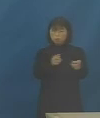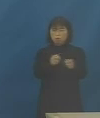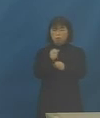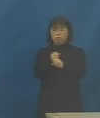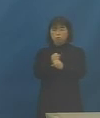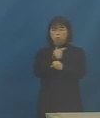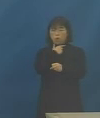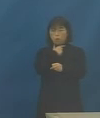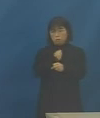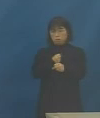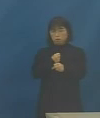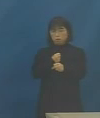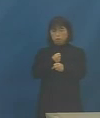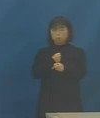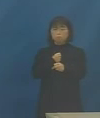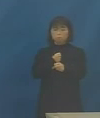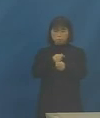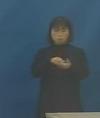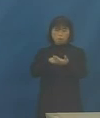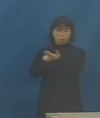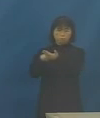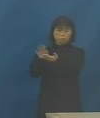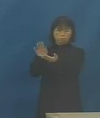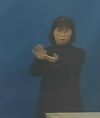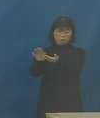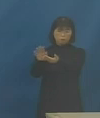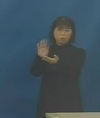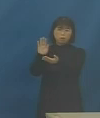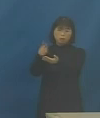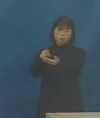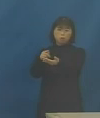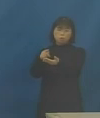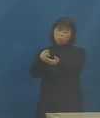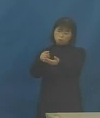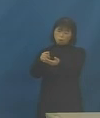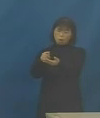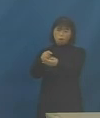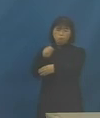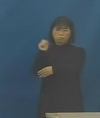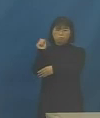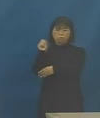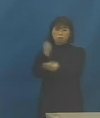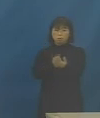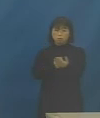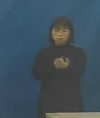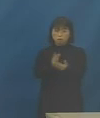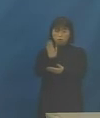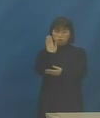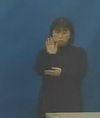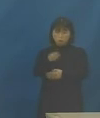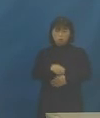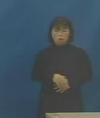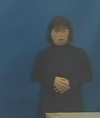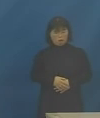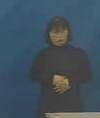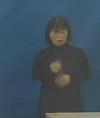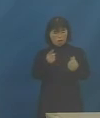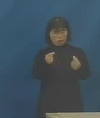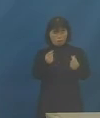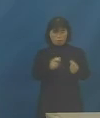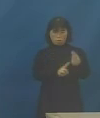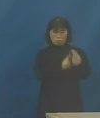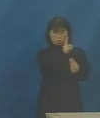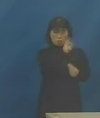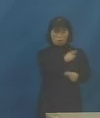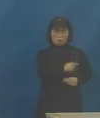たいというふうに要望してましたただそこが崩れなかったものですからスタートしたらやはり案の定沖縄県